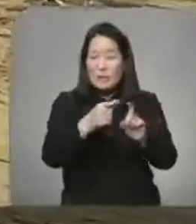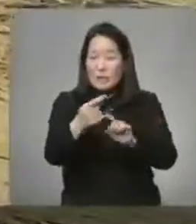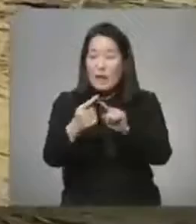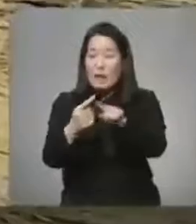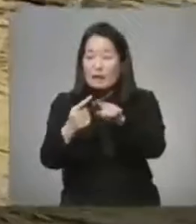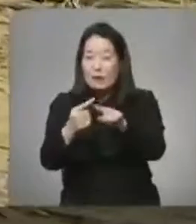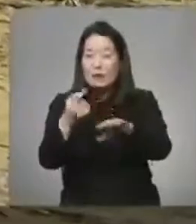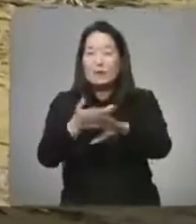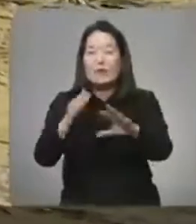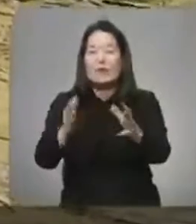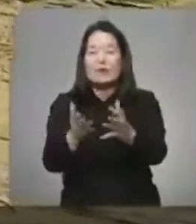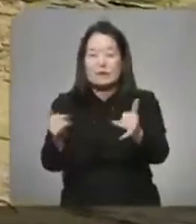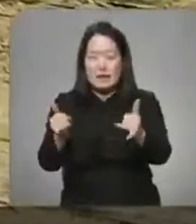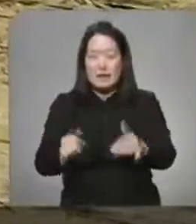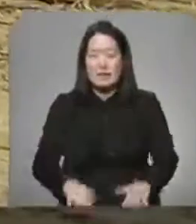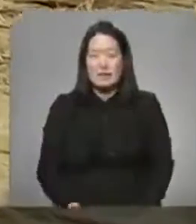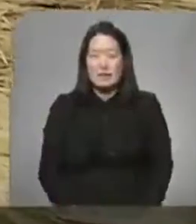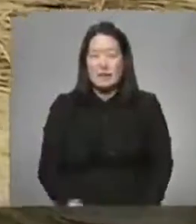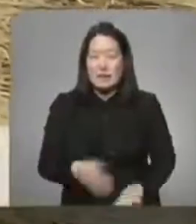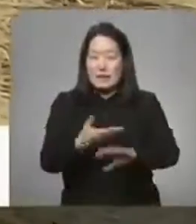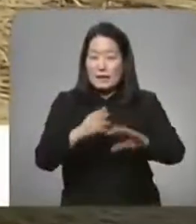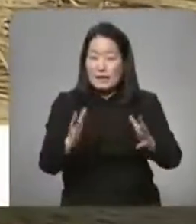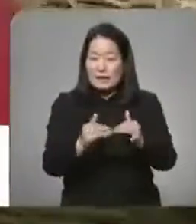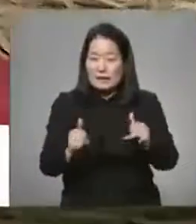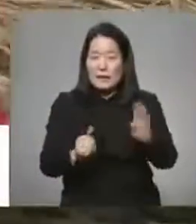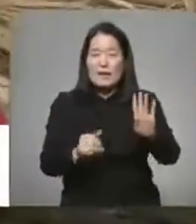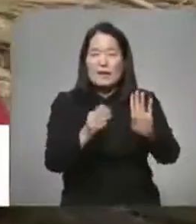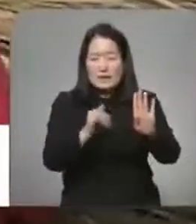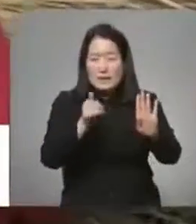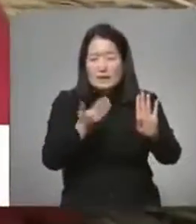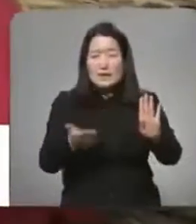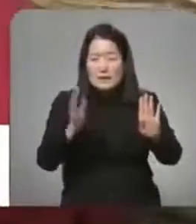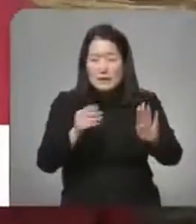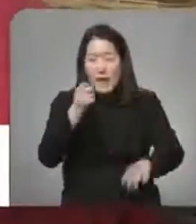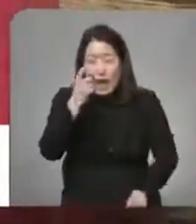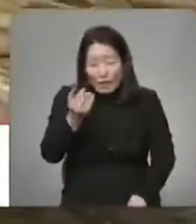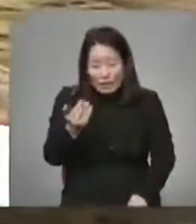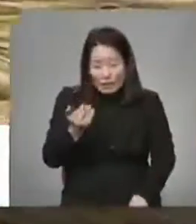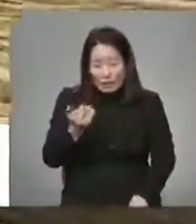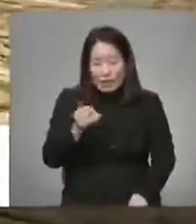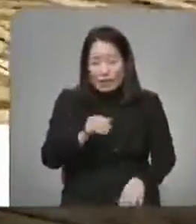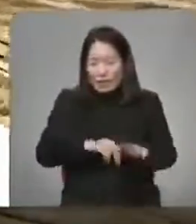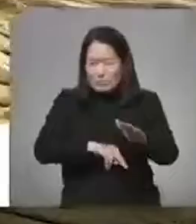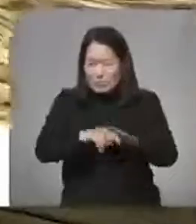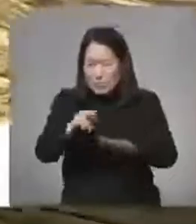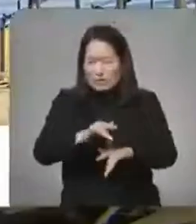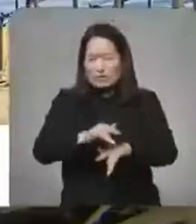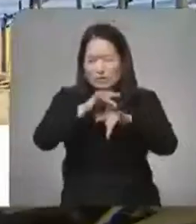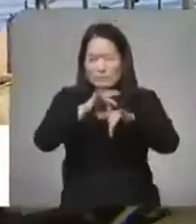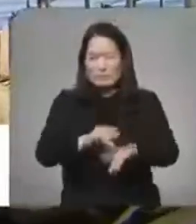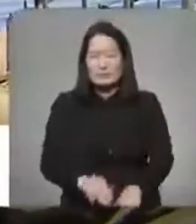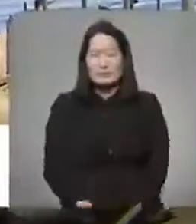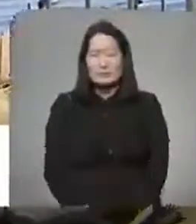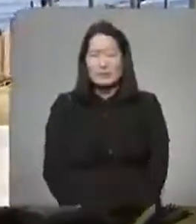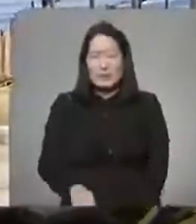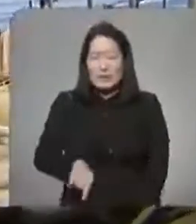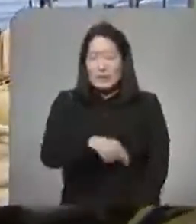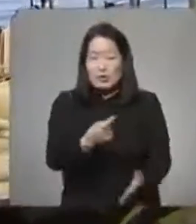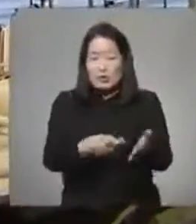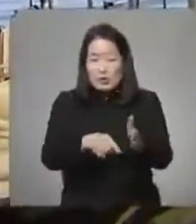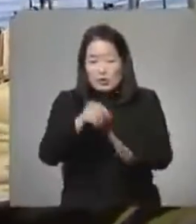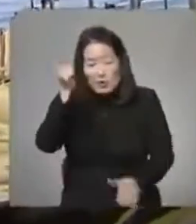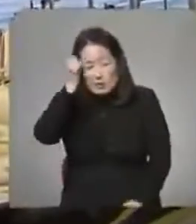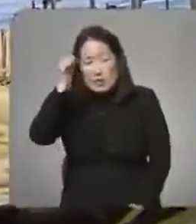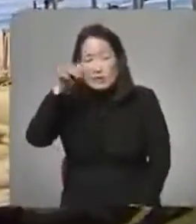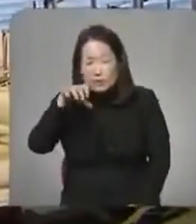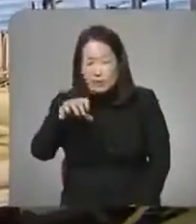뿐입니다 외국인 근로자가 4명 더 있었는데 한 달쯤 전에 종적을 감춰 씁니다 이들을 위해 숙소를